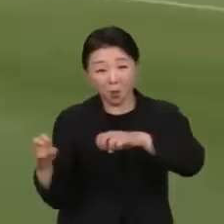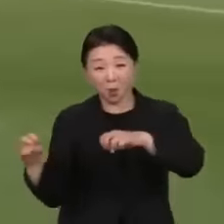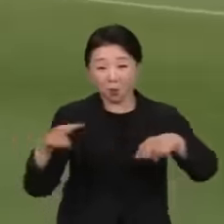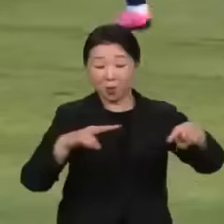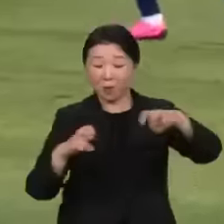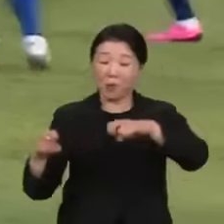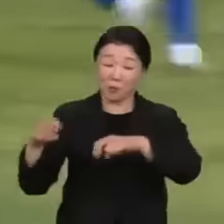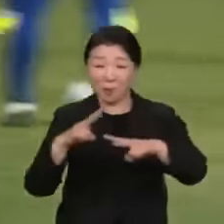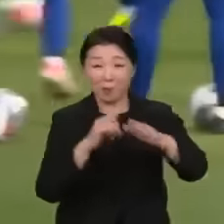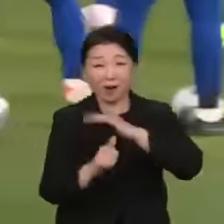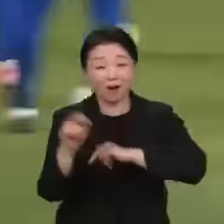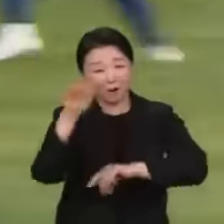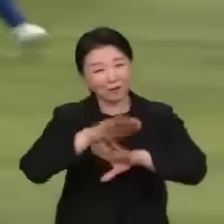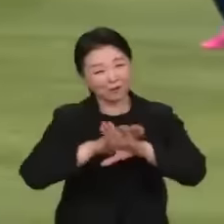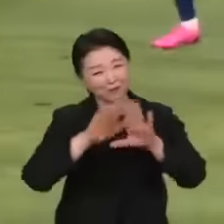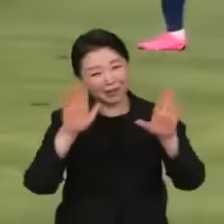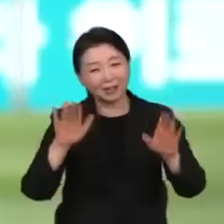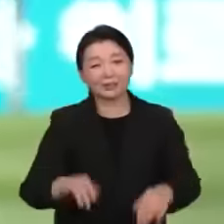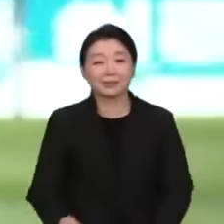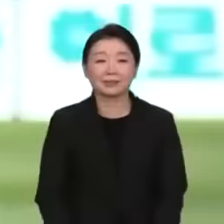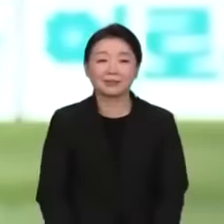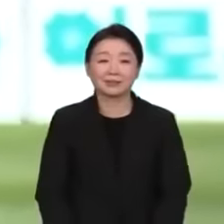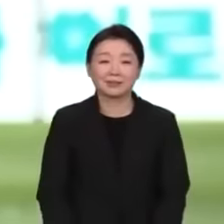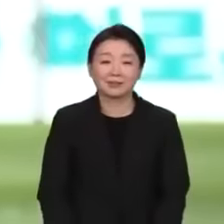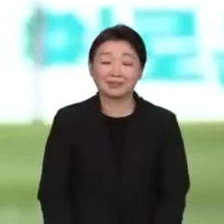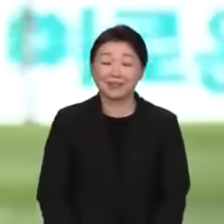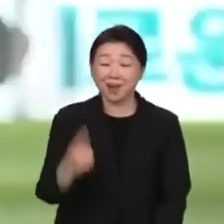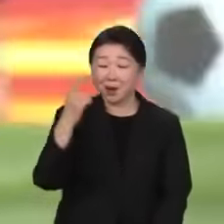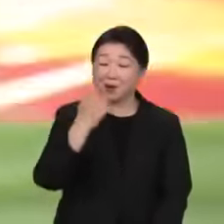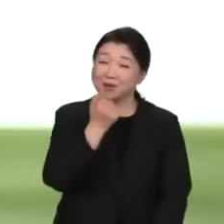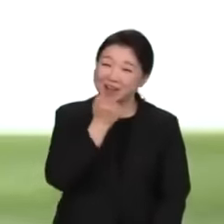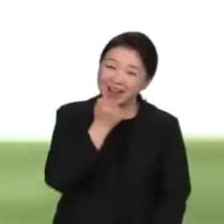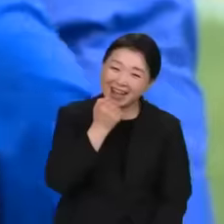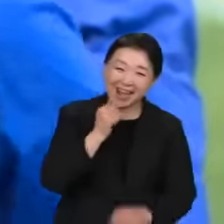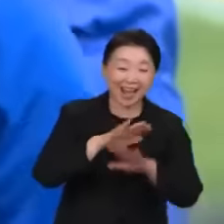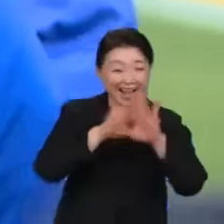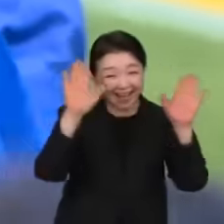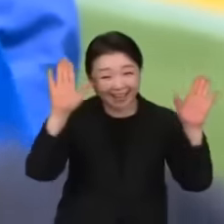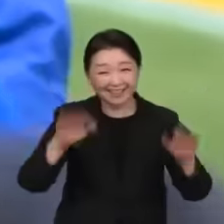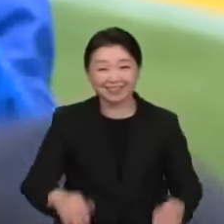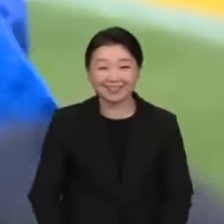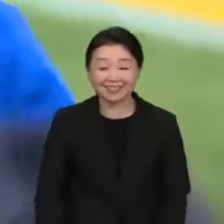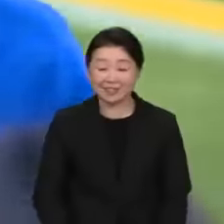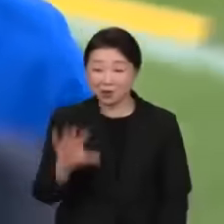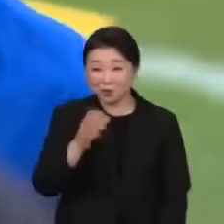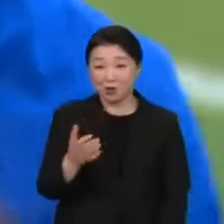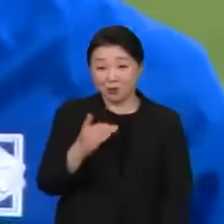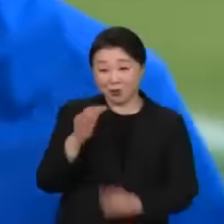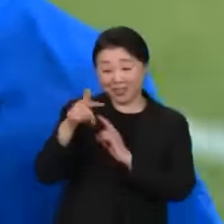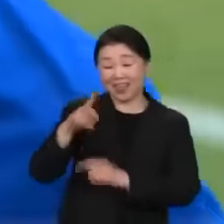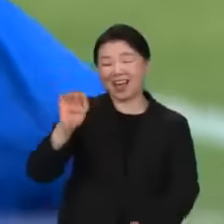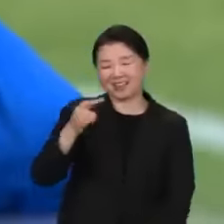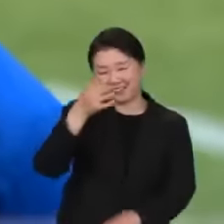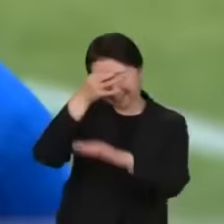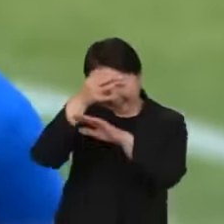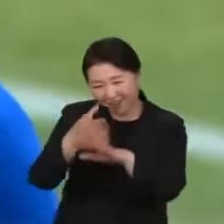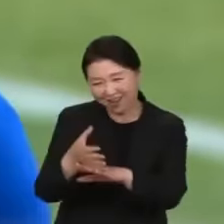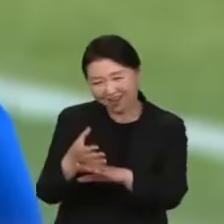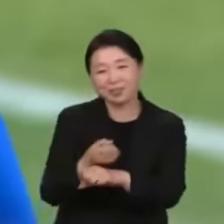선수들의 얼굴에 유난히 눈길이 갔습니다. 밝은 웃음이 돌아왔습니다. 훈련에 앞서 이강인은 사과를